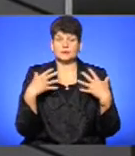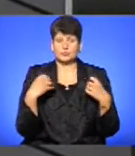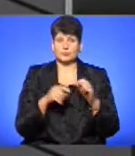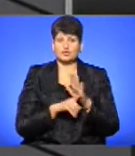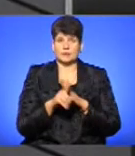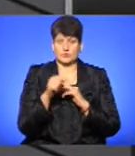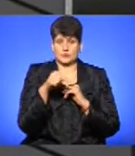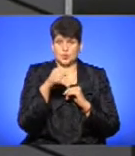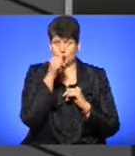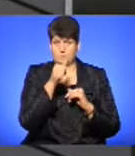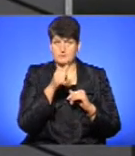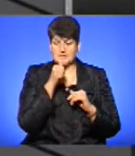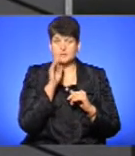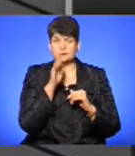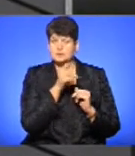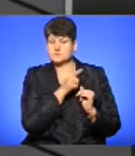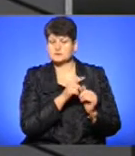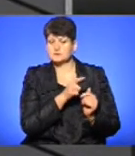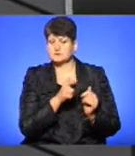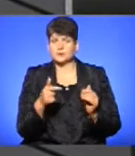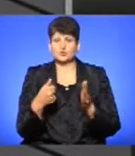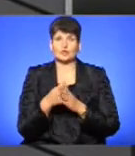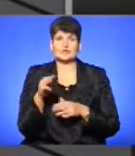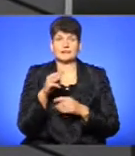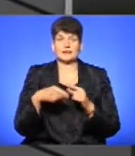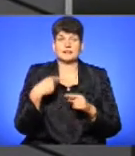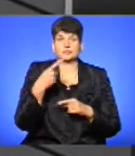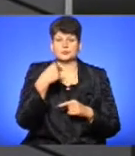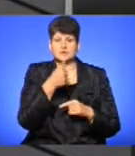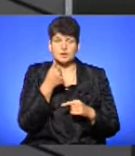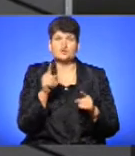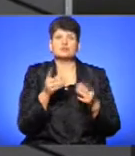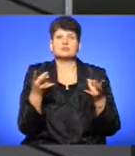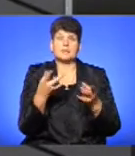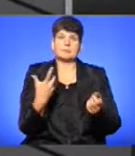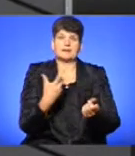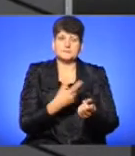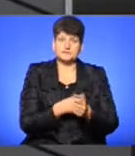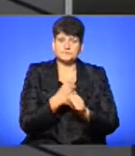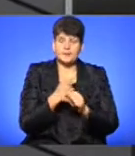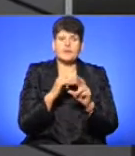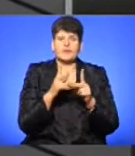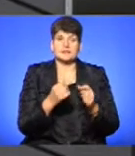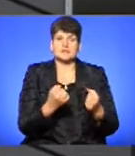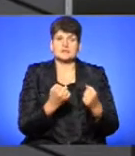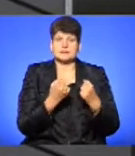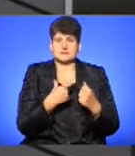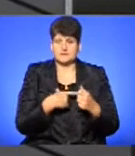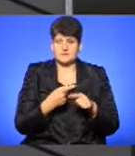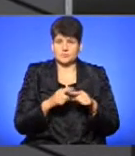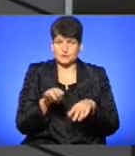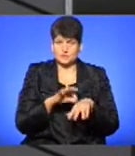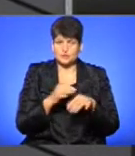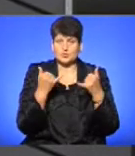почнеться вже цього місяця і триватиме до травня наступного року. Чому варто вакцинуватися та як вберегтися від цього захворювання, ми